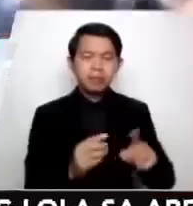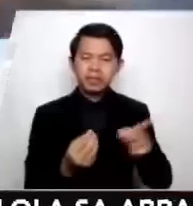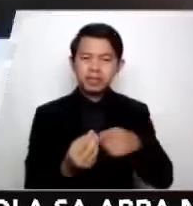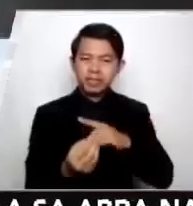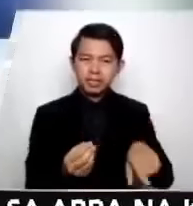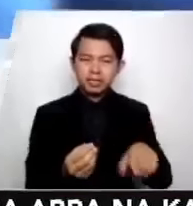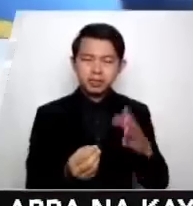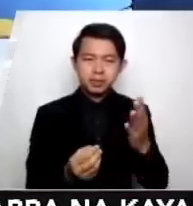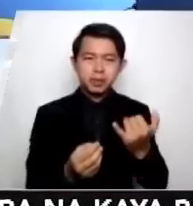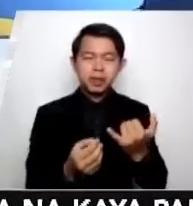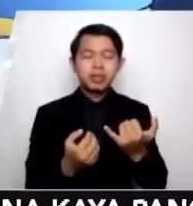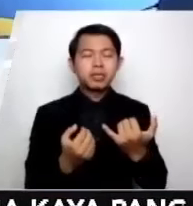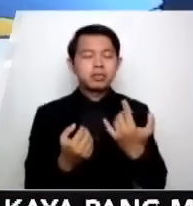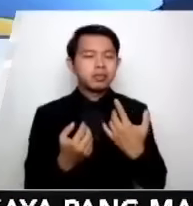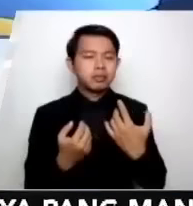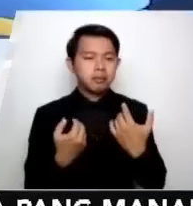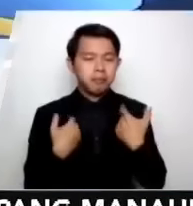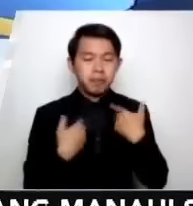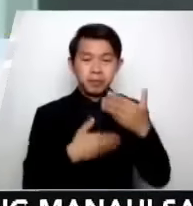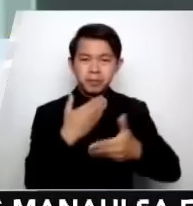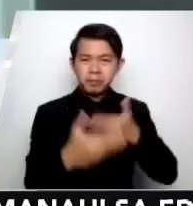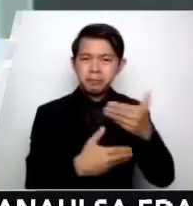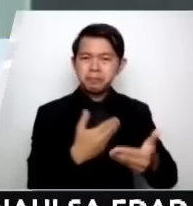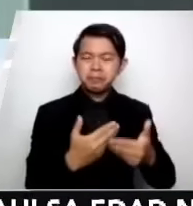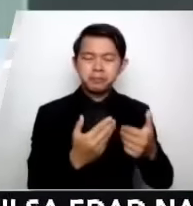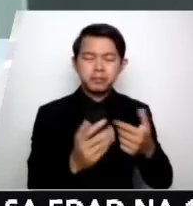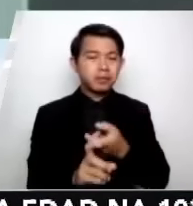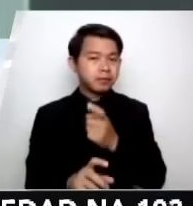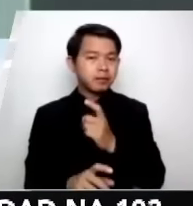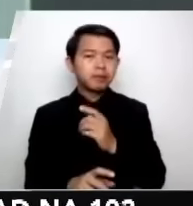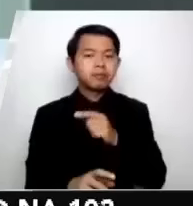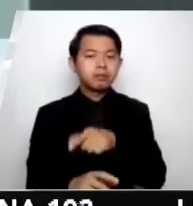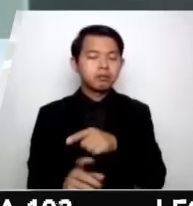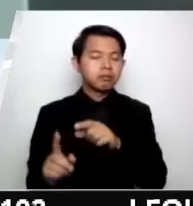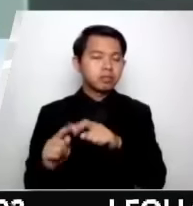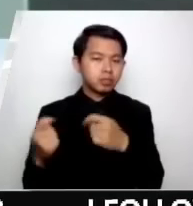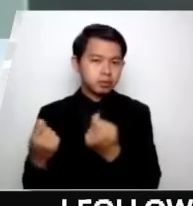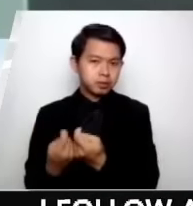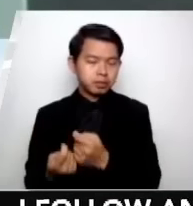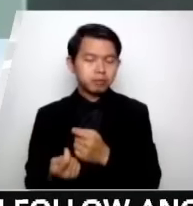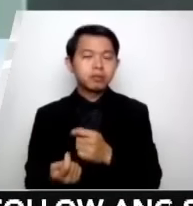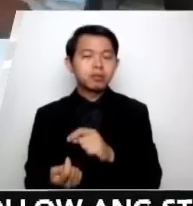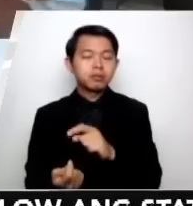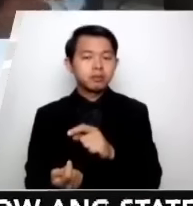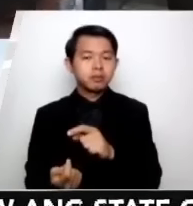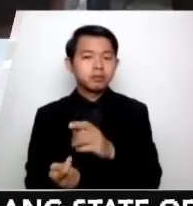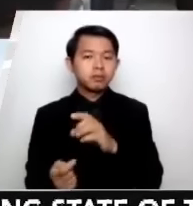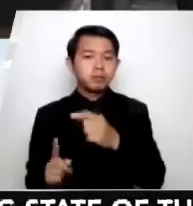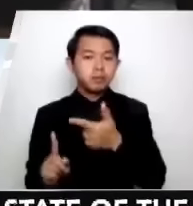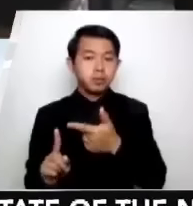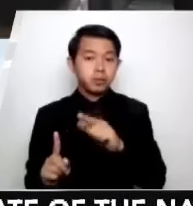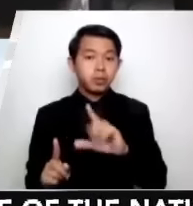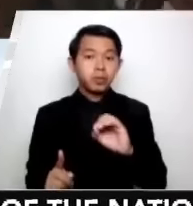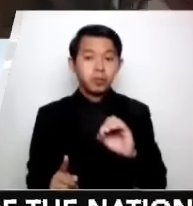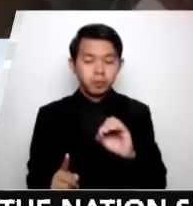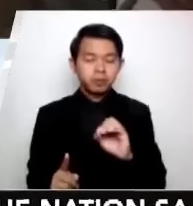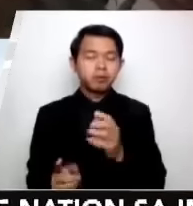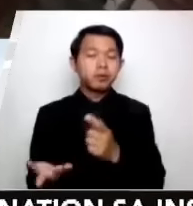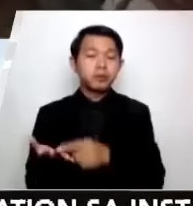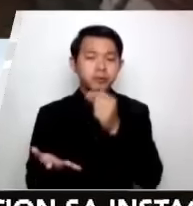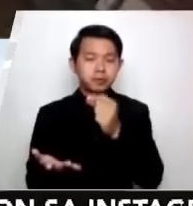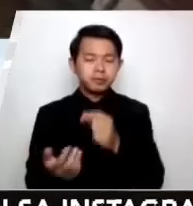information na inihain ng kampo ni Guo sa korte sa Tarlac kung saan unang inihain ang kaso. Pinagsusumite ni Judge